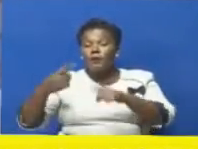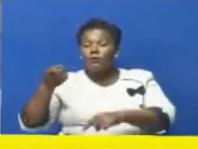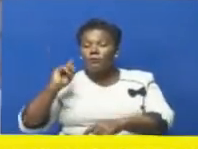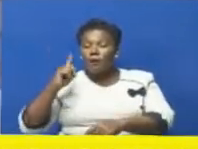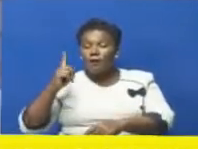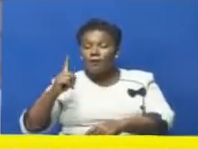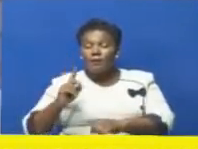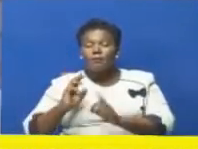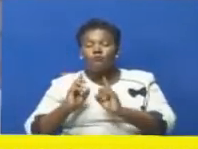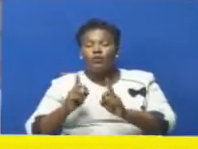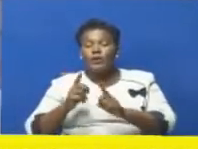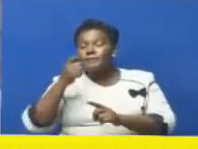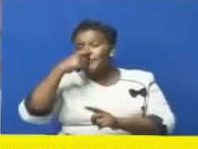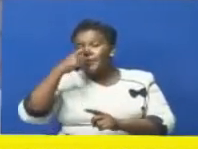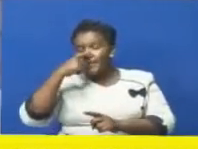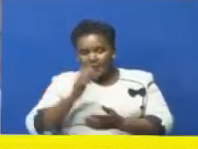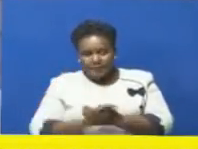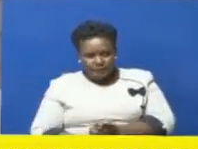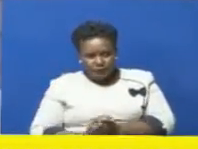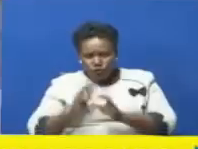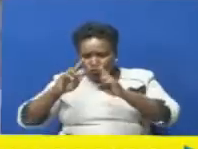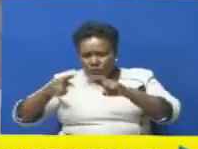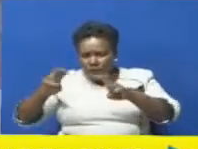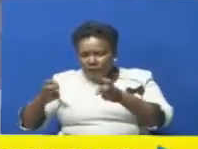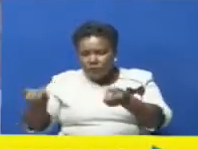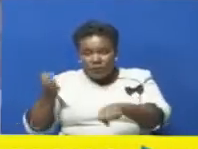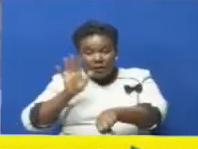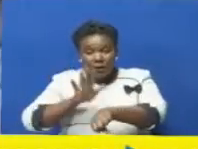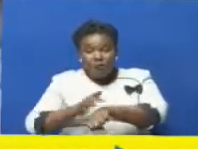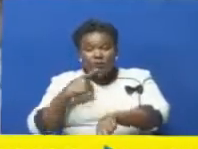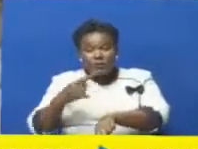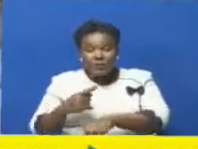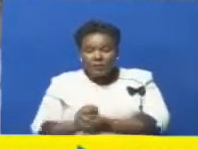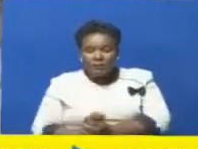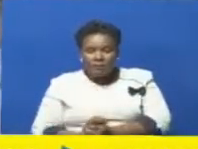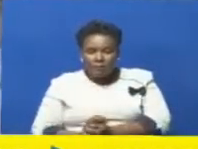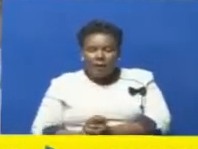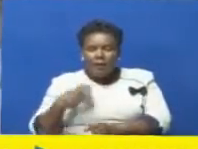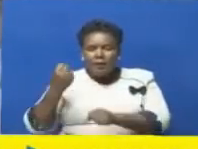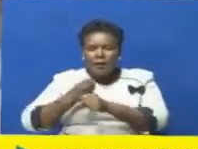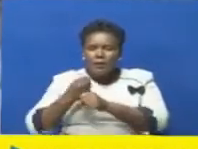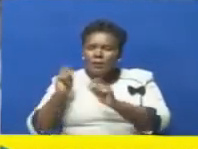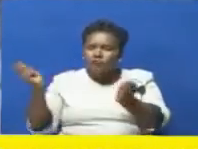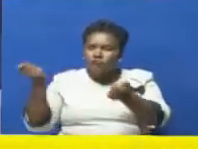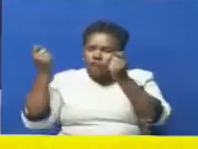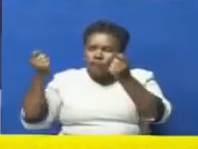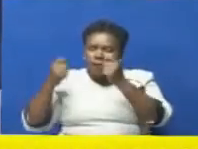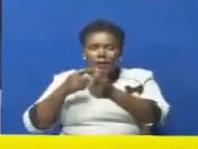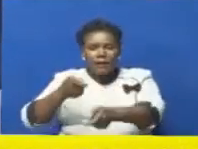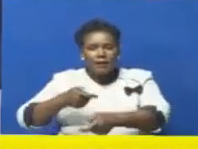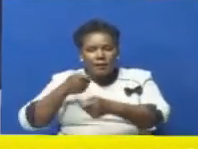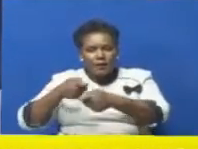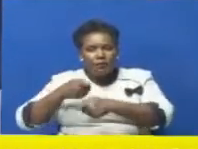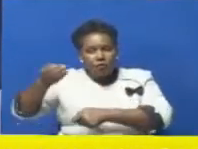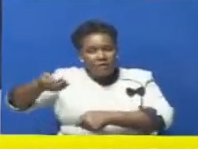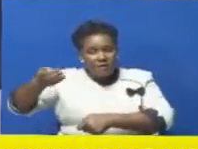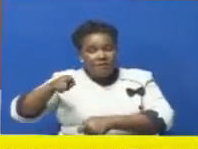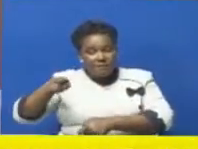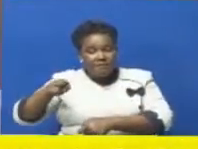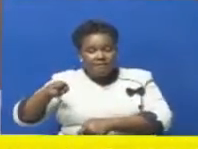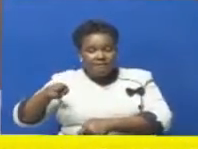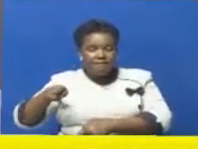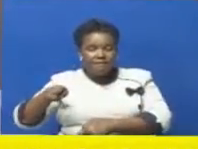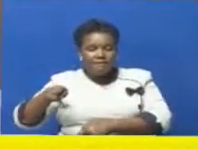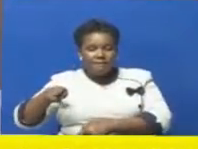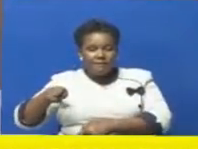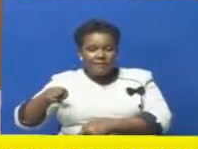na Kidatu. Tafiti za wataalamu zinaonyesha uwepo wa shughuli nyingi za mifugo na kilimo ndani ya vijiji hivyo, hatua inayosukuma